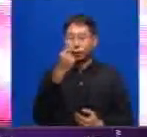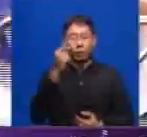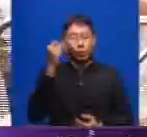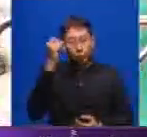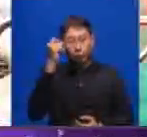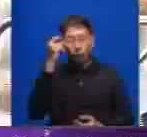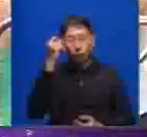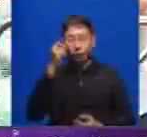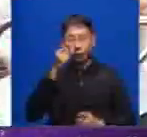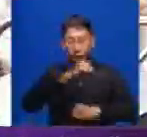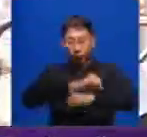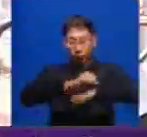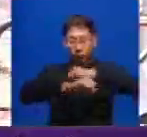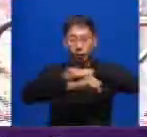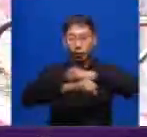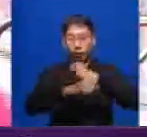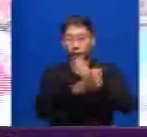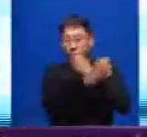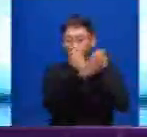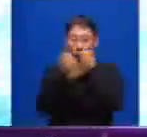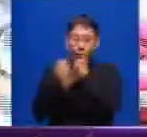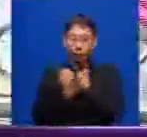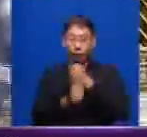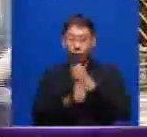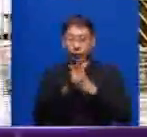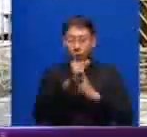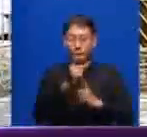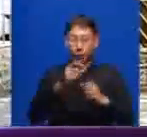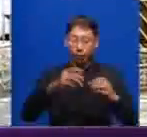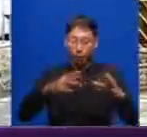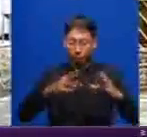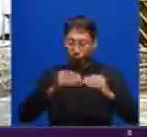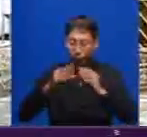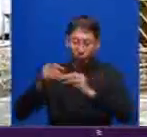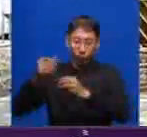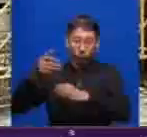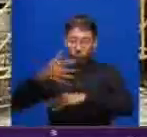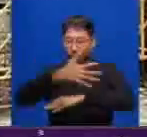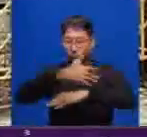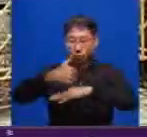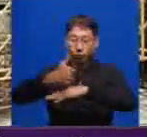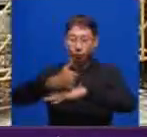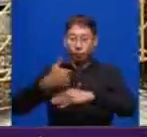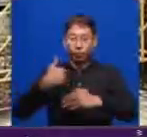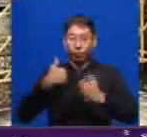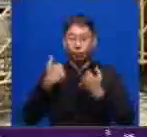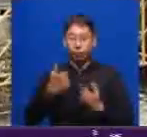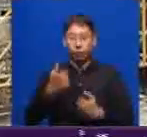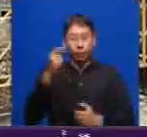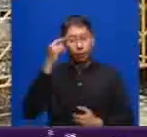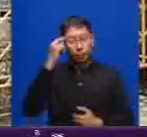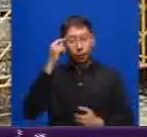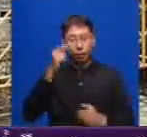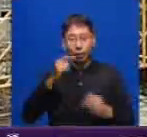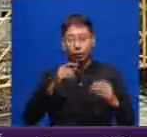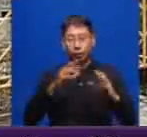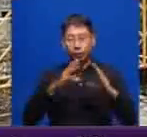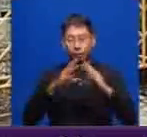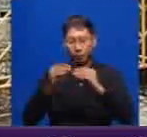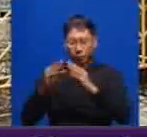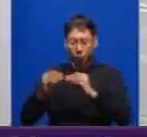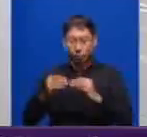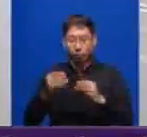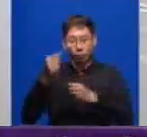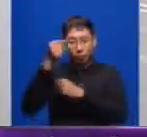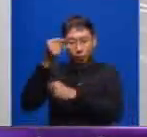ข้าใจถึงการตั้งบังเกอร์เพื่อรักษาความปลอดภัยจากการชุมนุมแต่นักท่องเที่ยวบางประเทศมีความละเอียดอ่อนเรื่องการชุมนุมอาจทำ